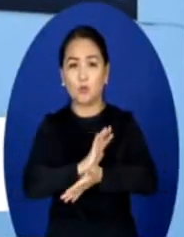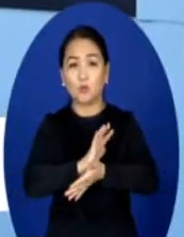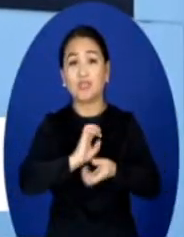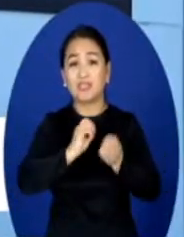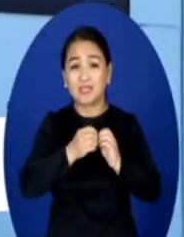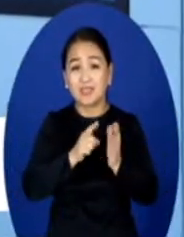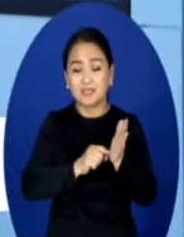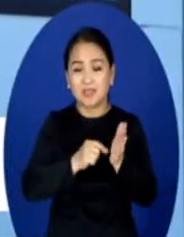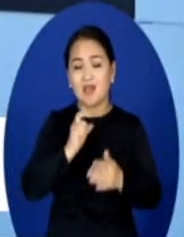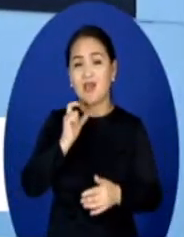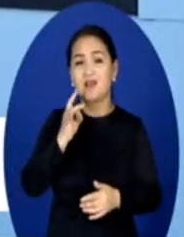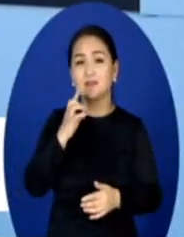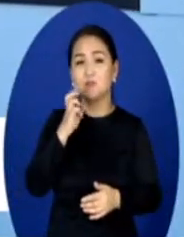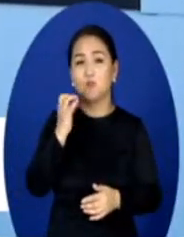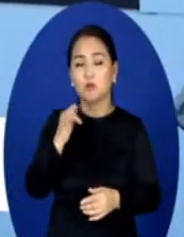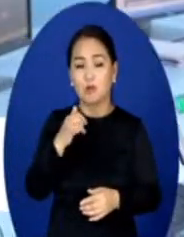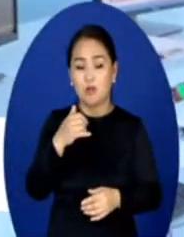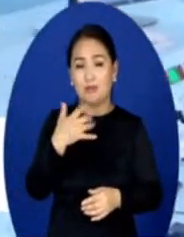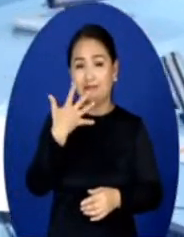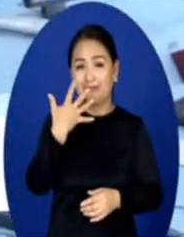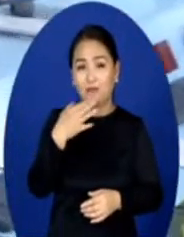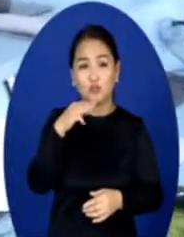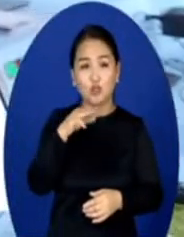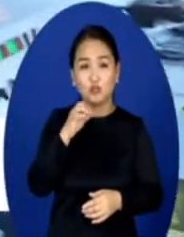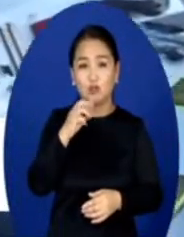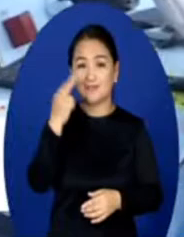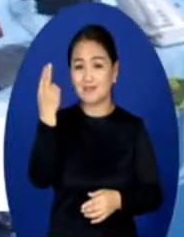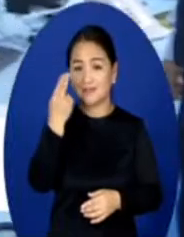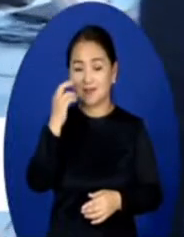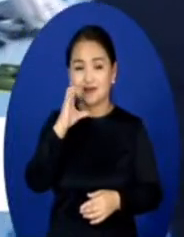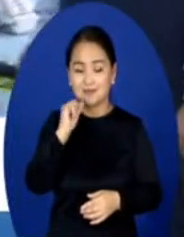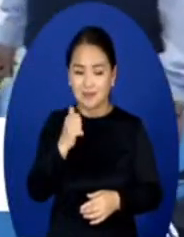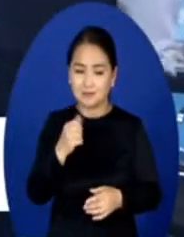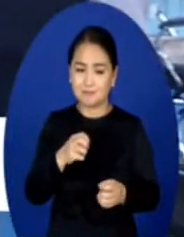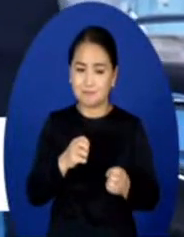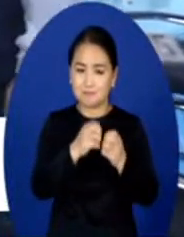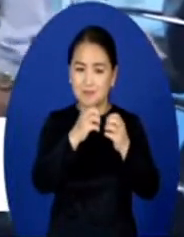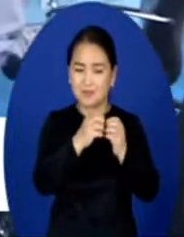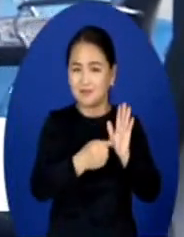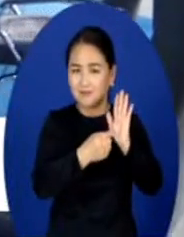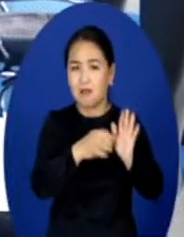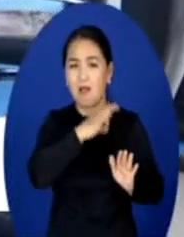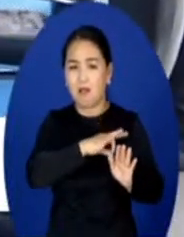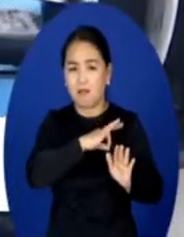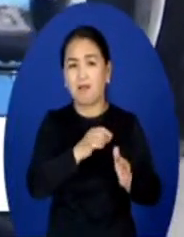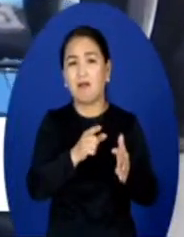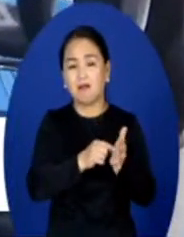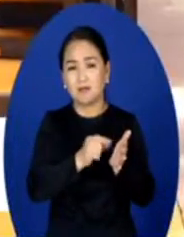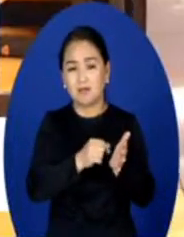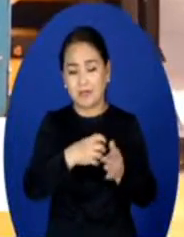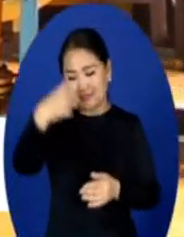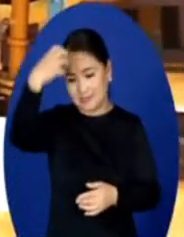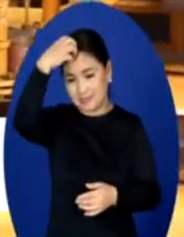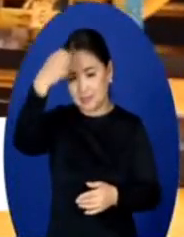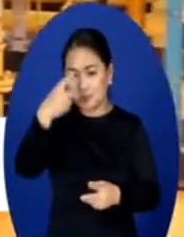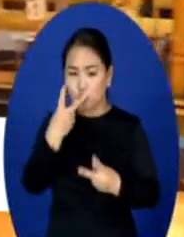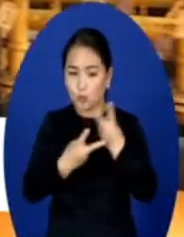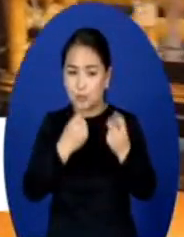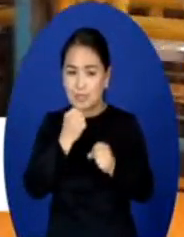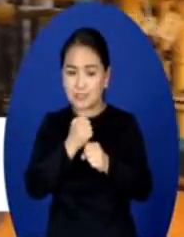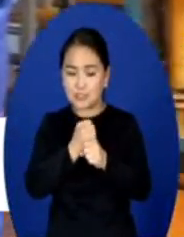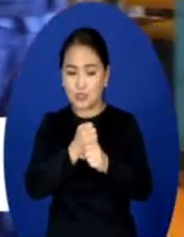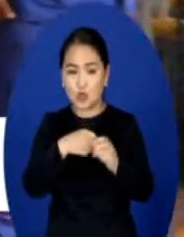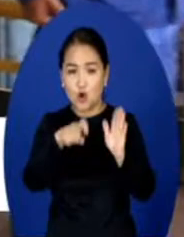хэлсэн юм. Үүнд Эрдэнэ бүрэнгийн улс нь 5-7 цахилгаан станцыг барьж ашиглалтанд оруулах шаардлагатай хөндлөө. За энэ ажил засгийн газрын үйл ажиллагааны